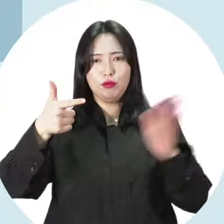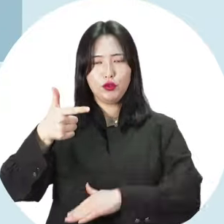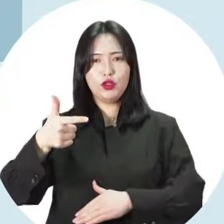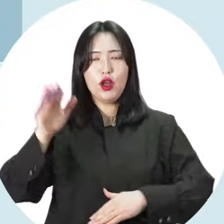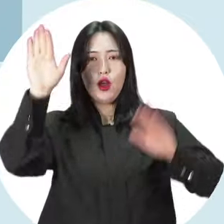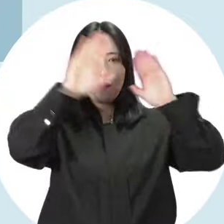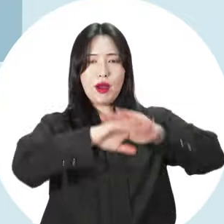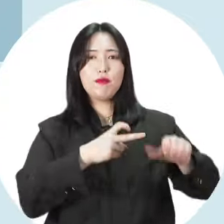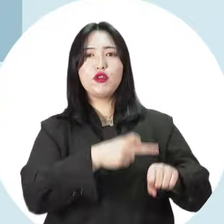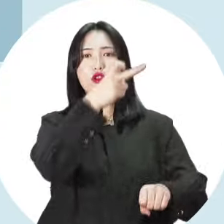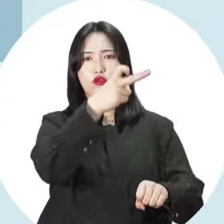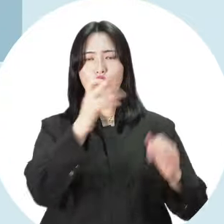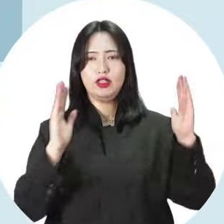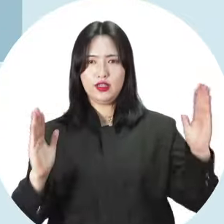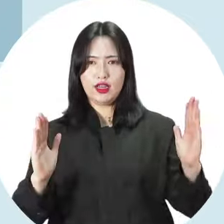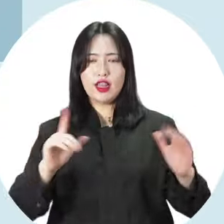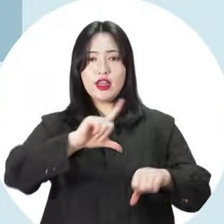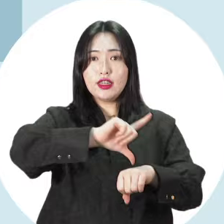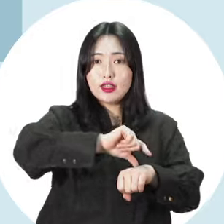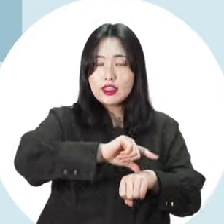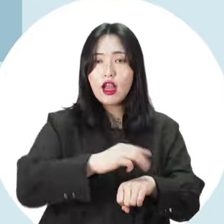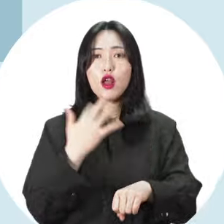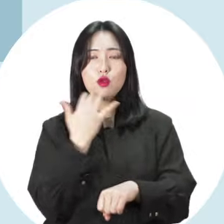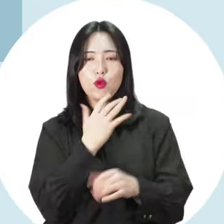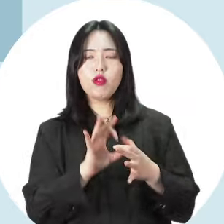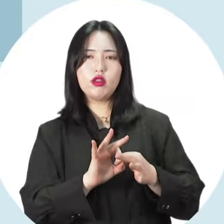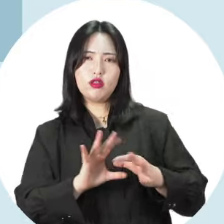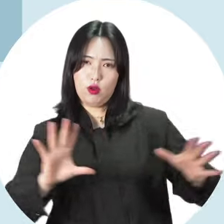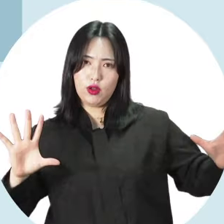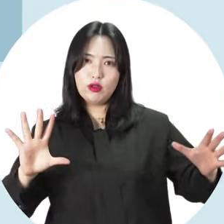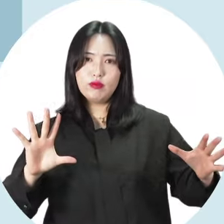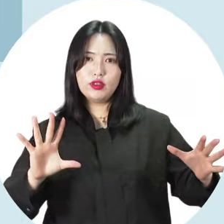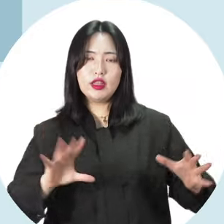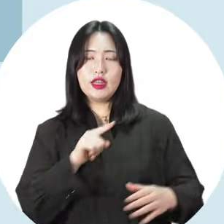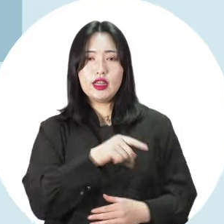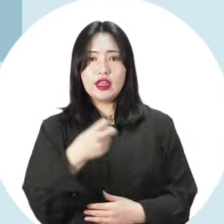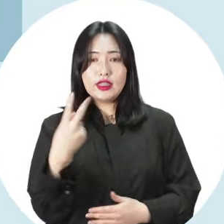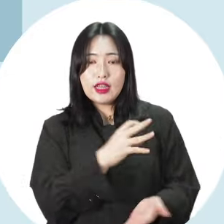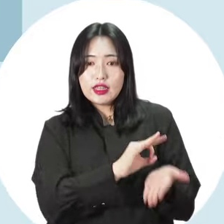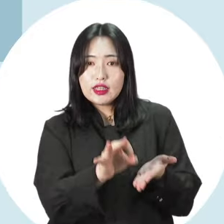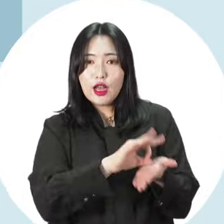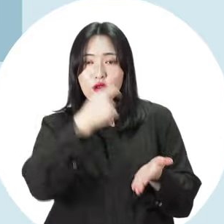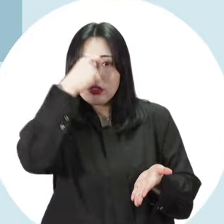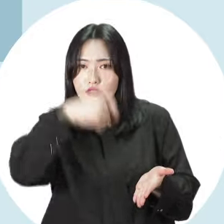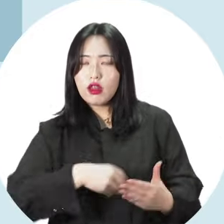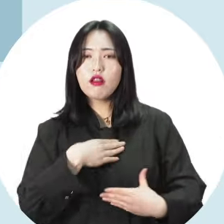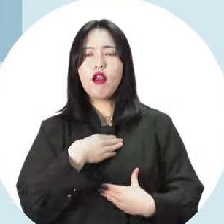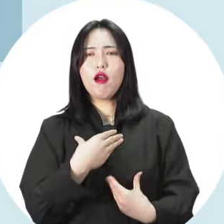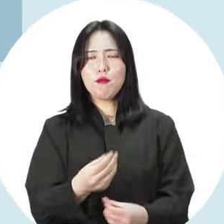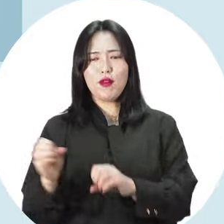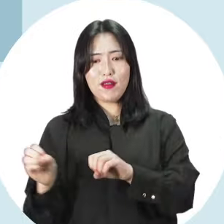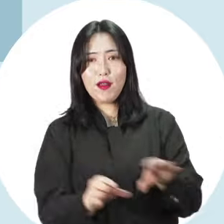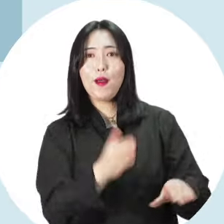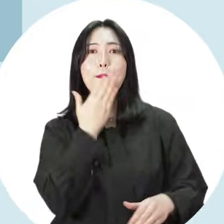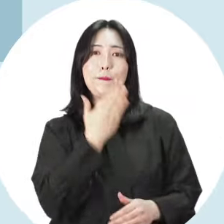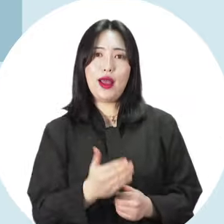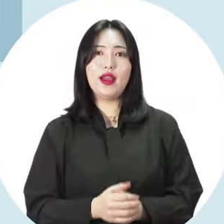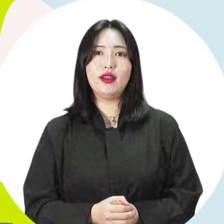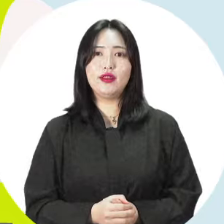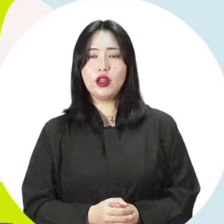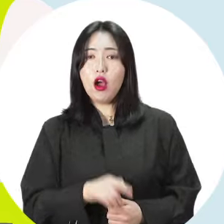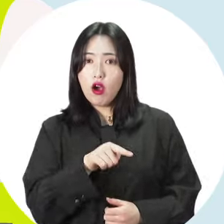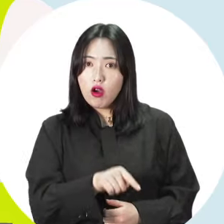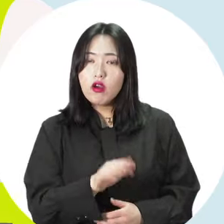6시부터 24시까지 시간과 요일의 제약 없이 재활용 쓰레기를 편리하게 배출할 수